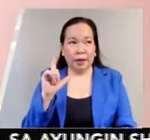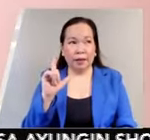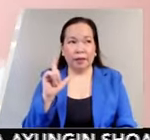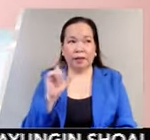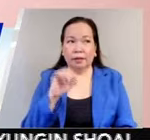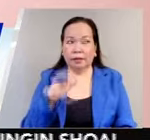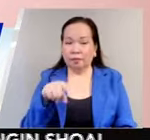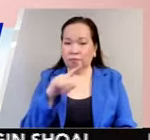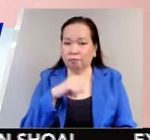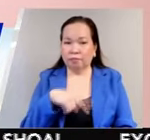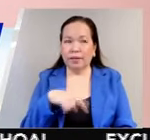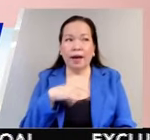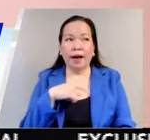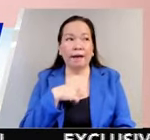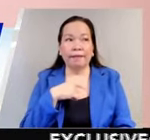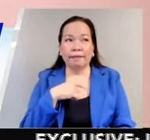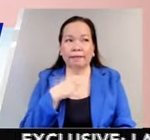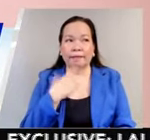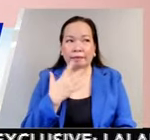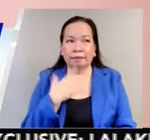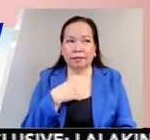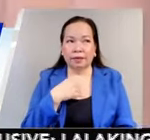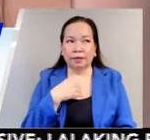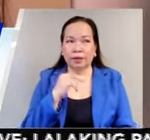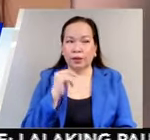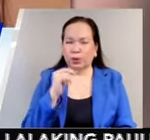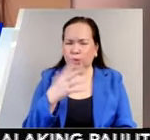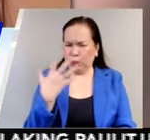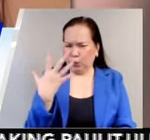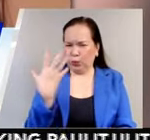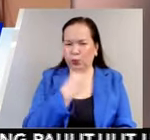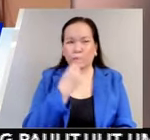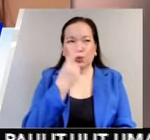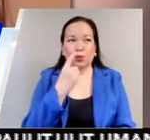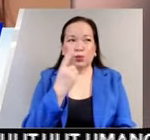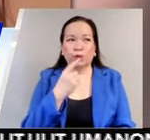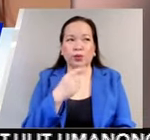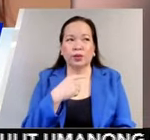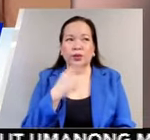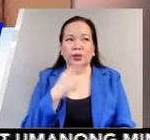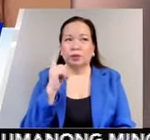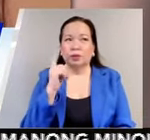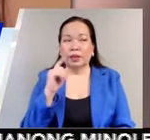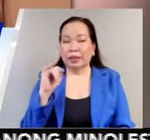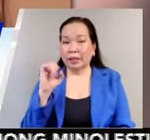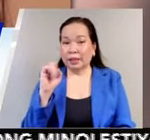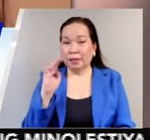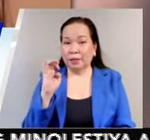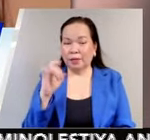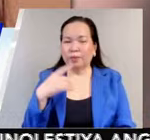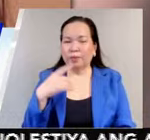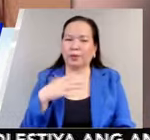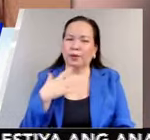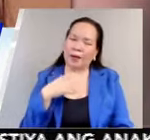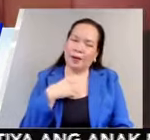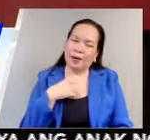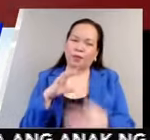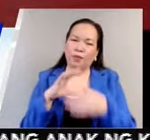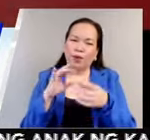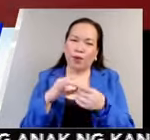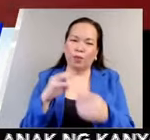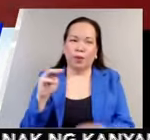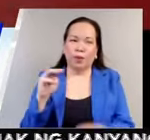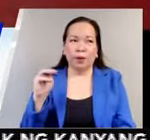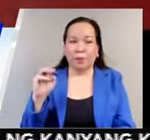netizens at celebrities dahil sa kanyang stunning beauty. Kinilig din ang Isagel nang mag-comment si Miguel Tan Felix. Isa pang good news